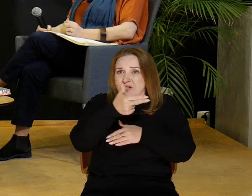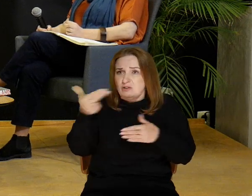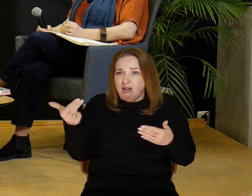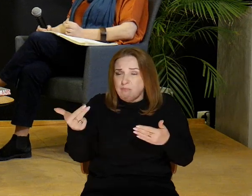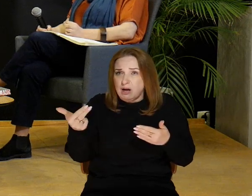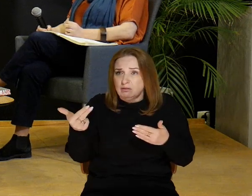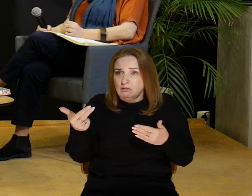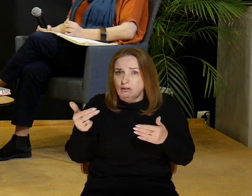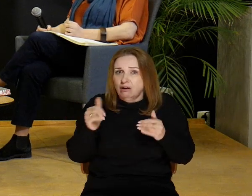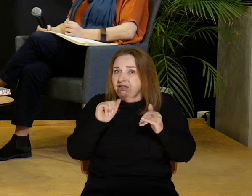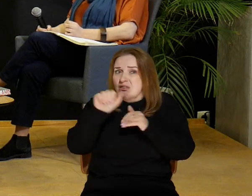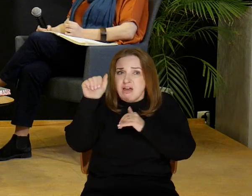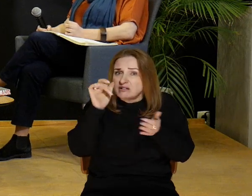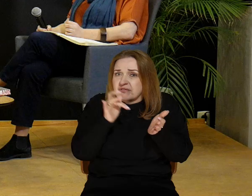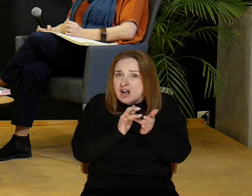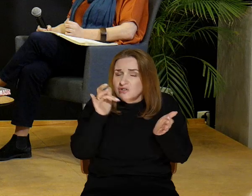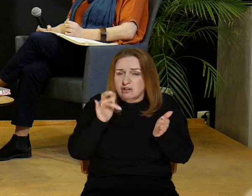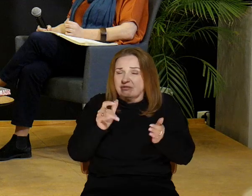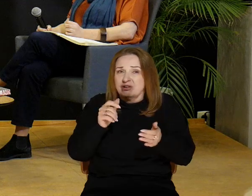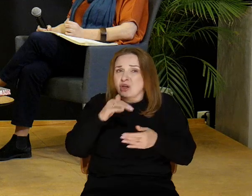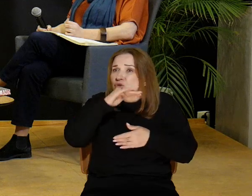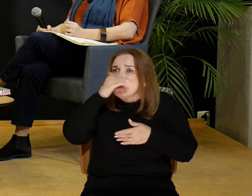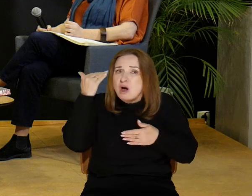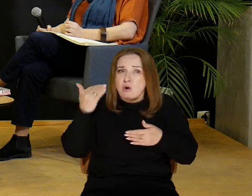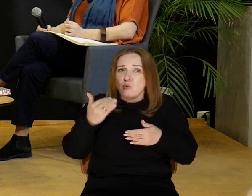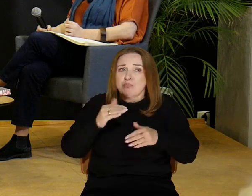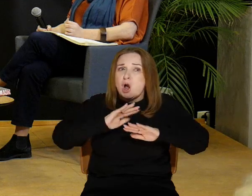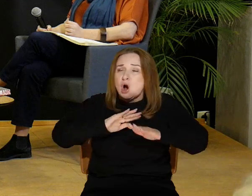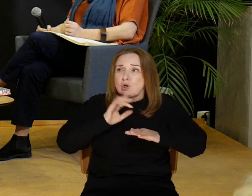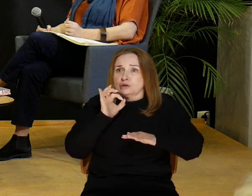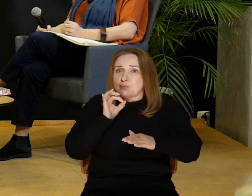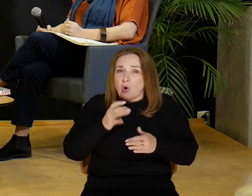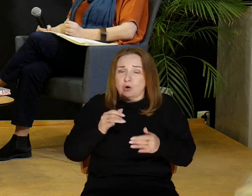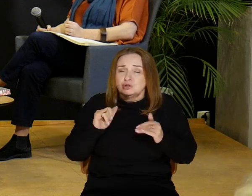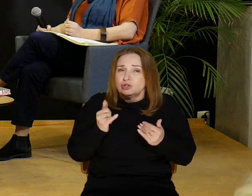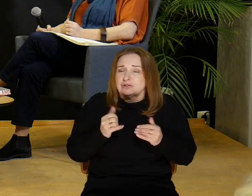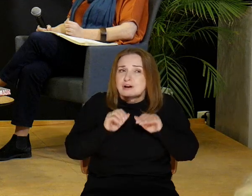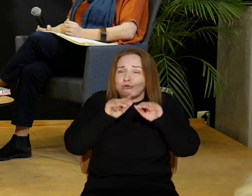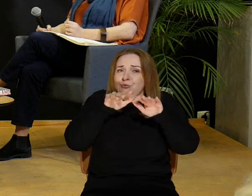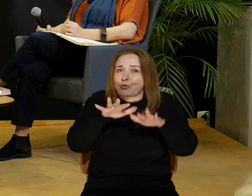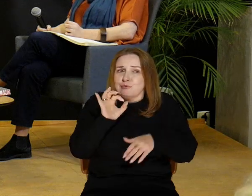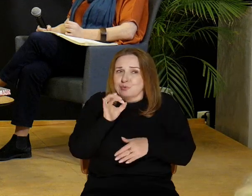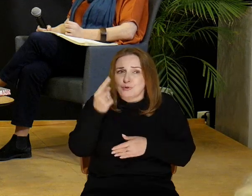rozmawiać w sposób wrażliwy i taki, który młodzież jest w stanie jakoś przez to